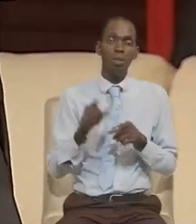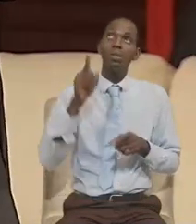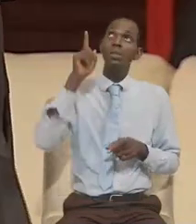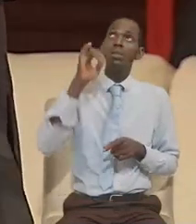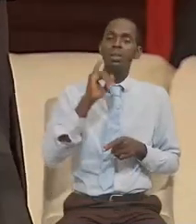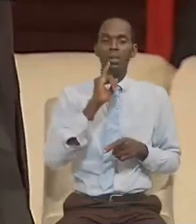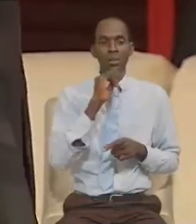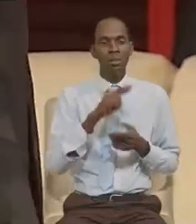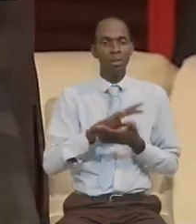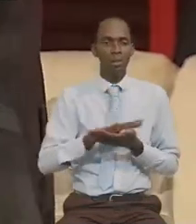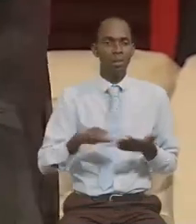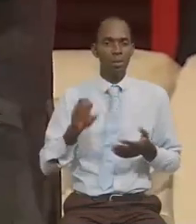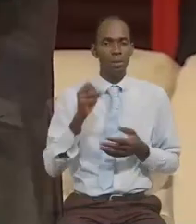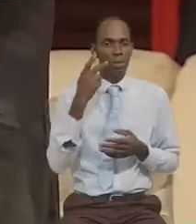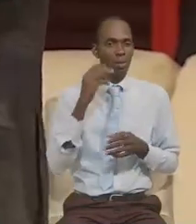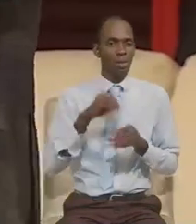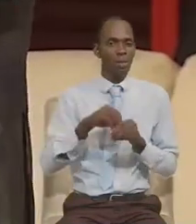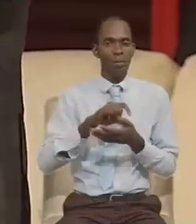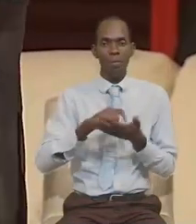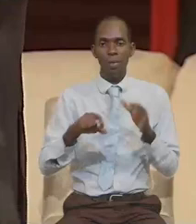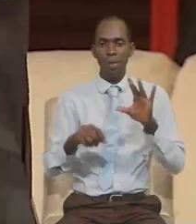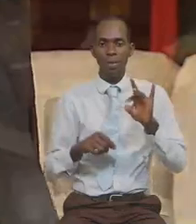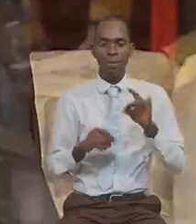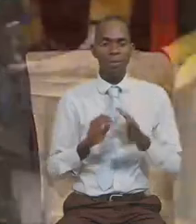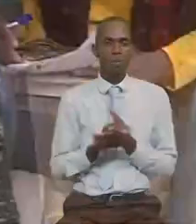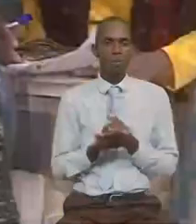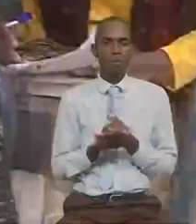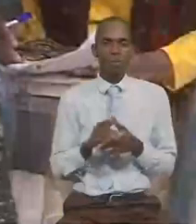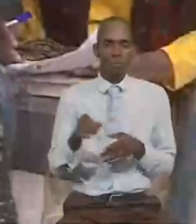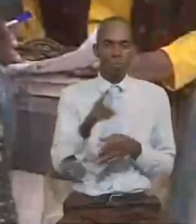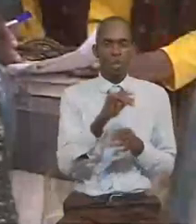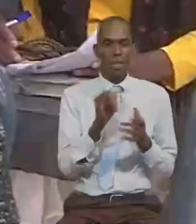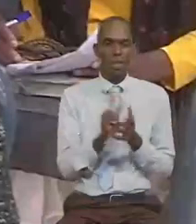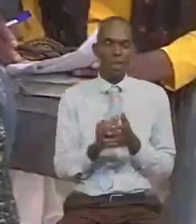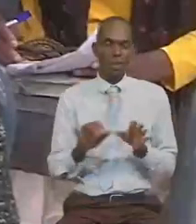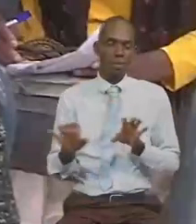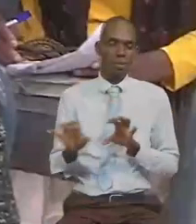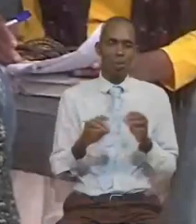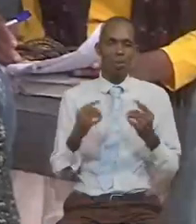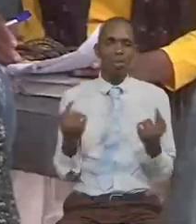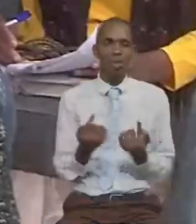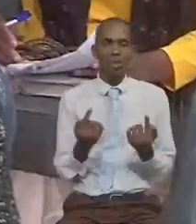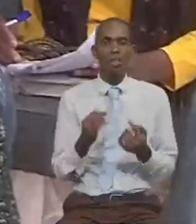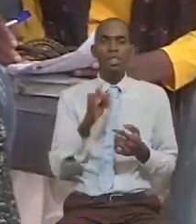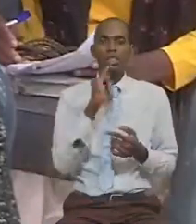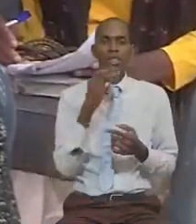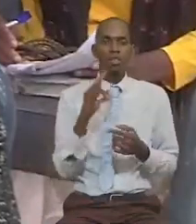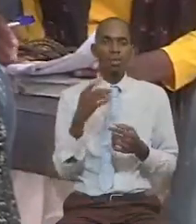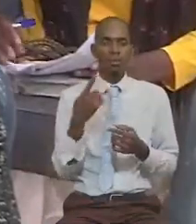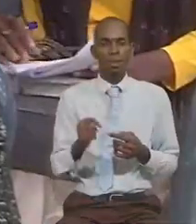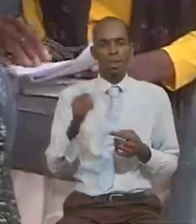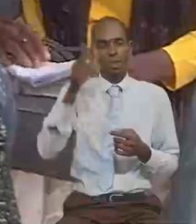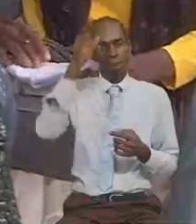Verset 8. Celui qui pêche est du diable. Vous voyez cela?